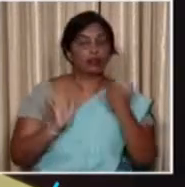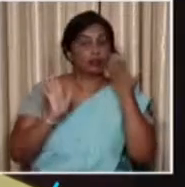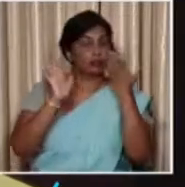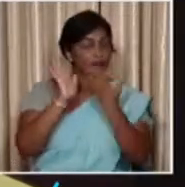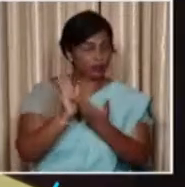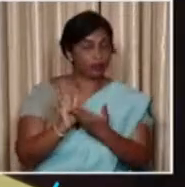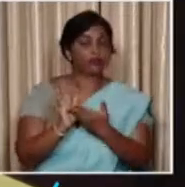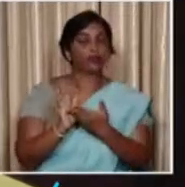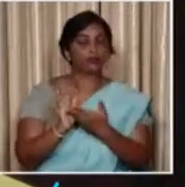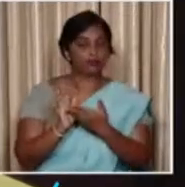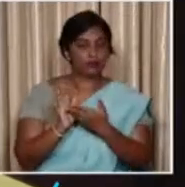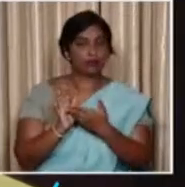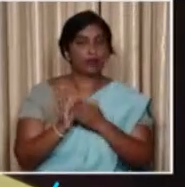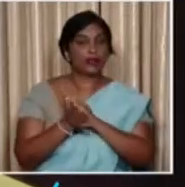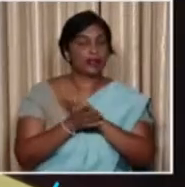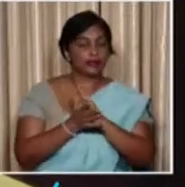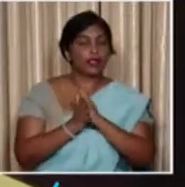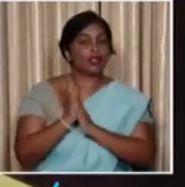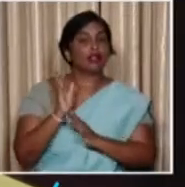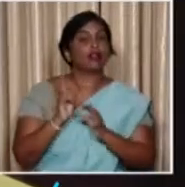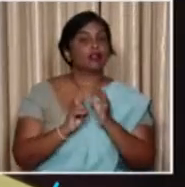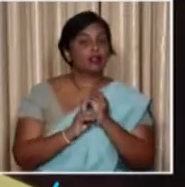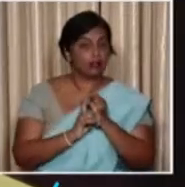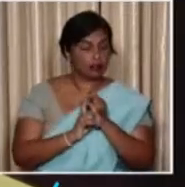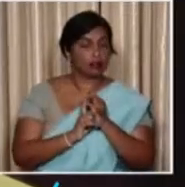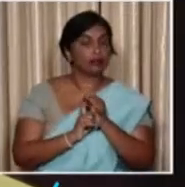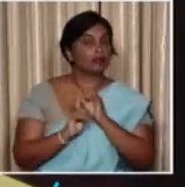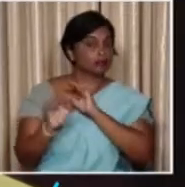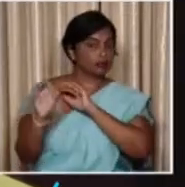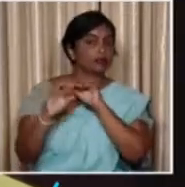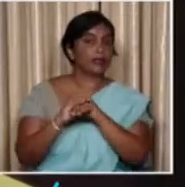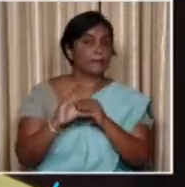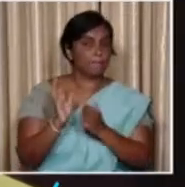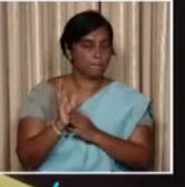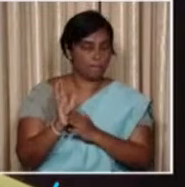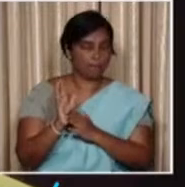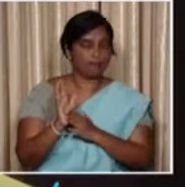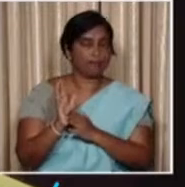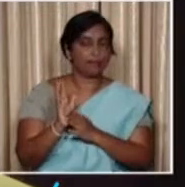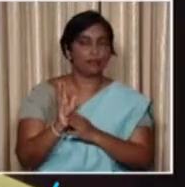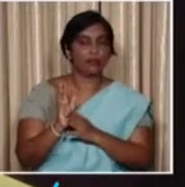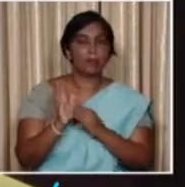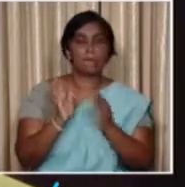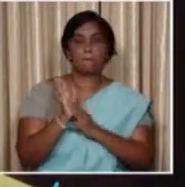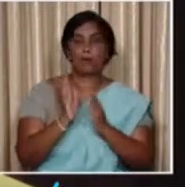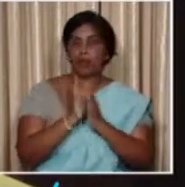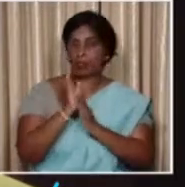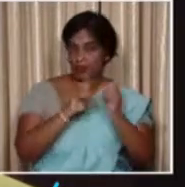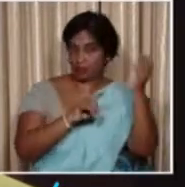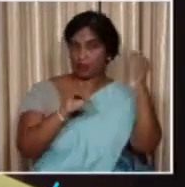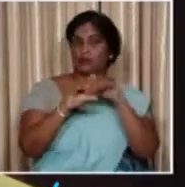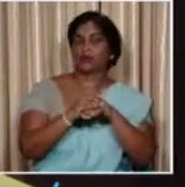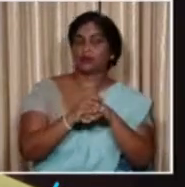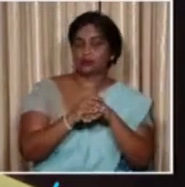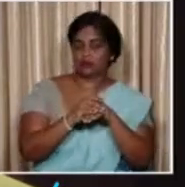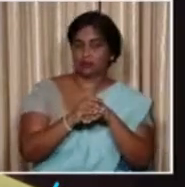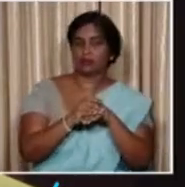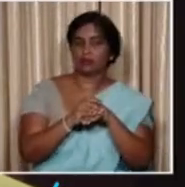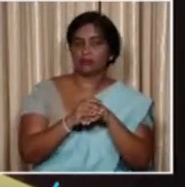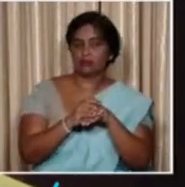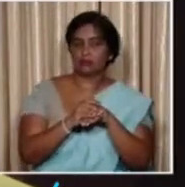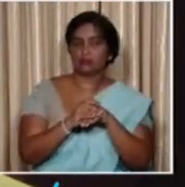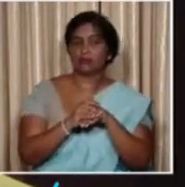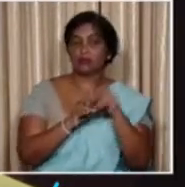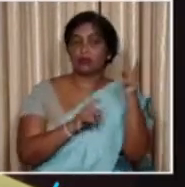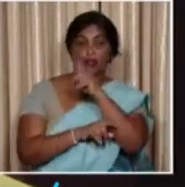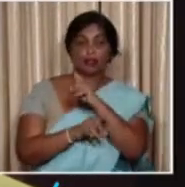පමණක් නෙමෙයි හේෂා විද්‍යාලයේ මැතිතුමා ඒකේ සමාජිකයේ ඒ වගේ මරික්කාර මැතිතුමත් ඒකේ සමාජිකයේ ඒ